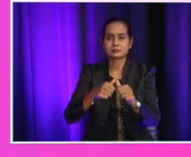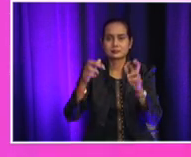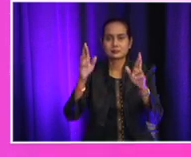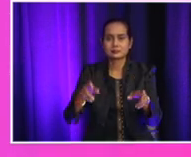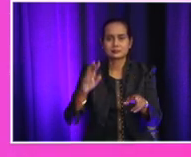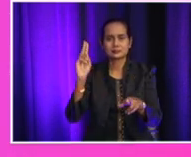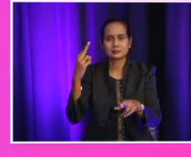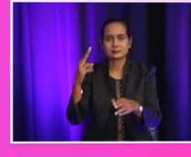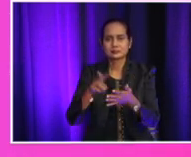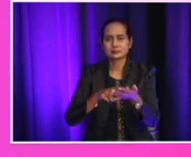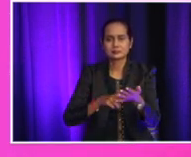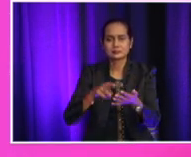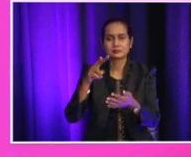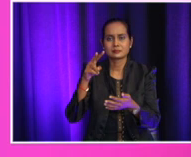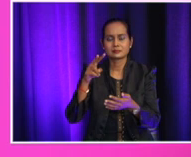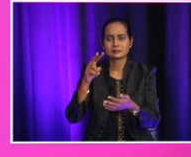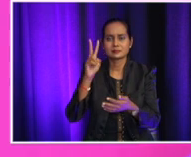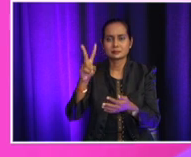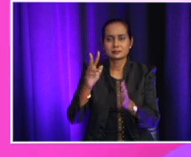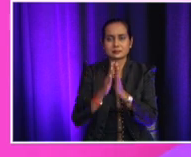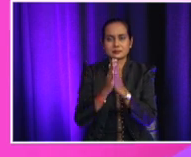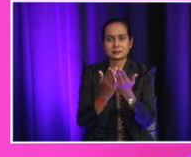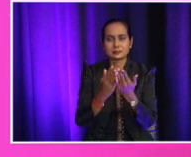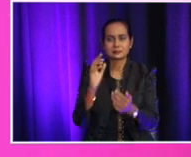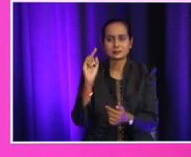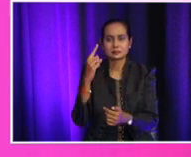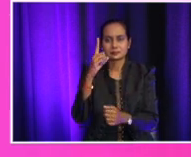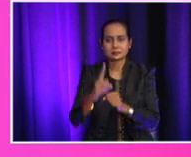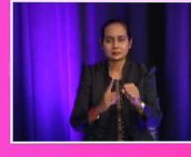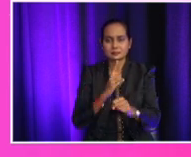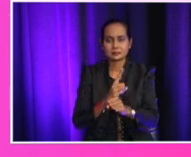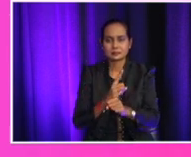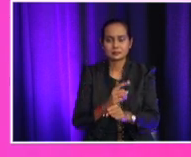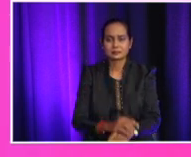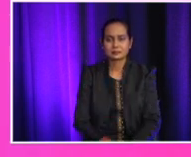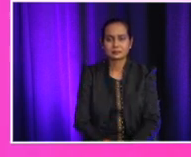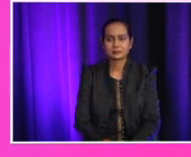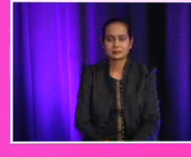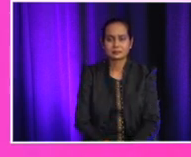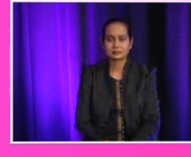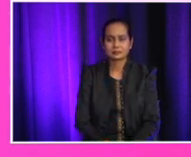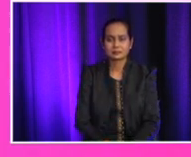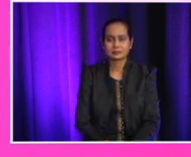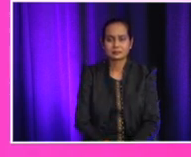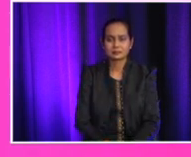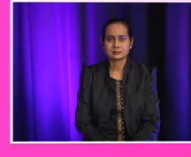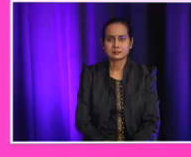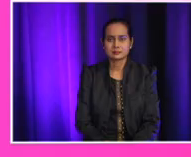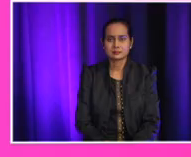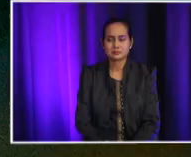mereka menunjukkan bahwa rakyat Malaysia membaca sebanyak 15 naskah buku Stafaband